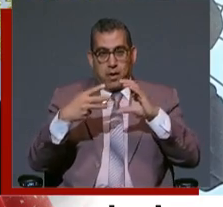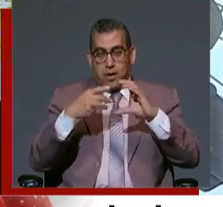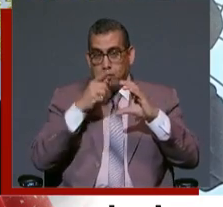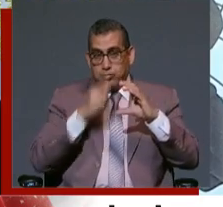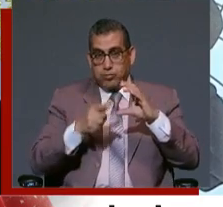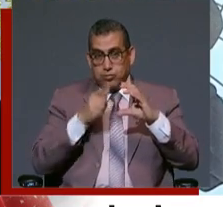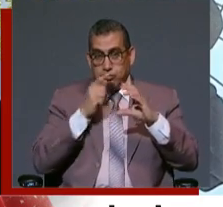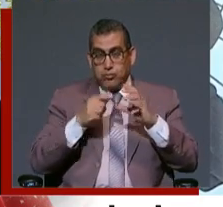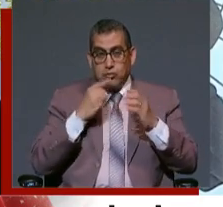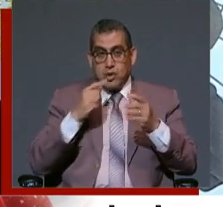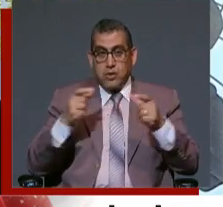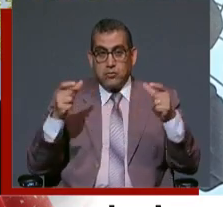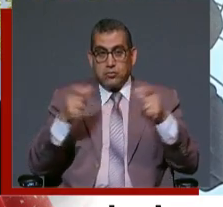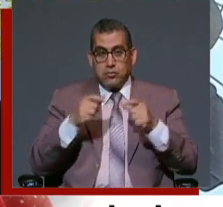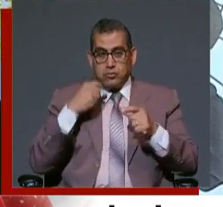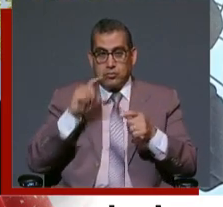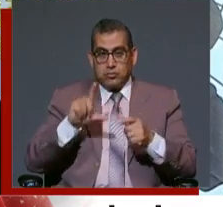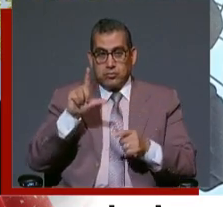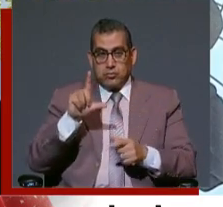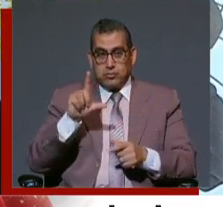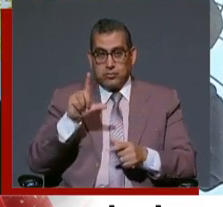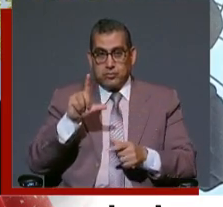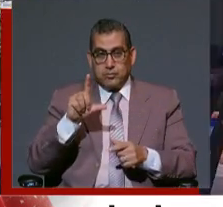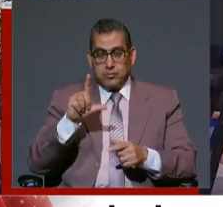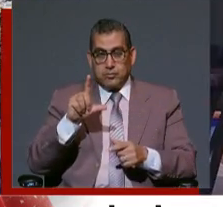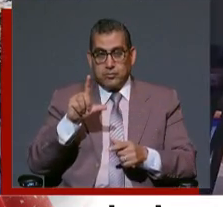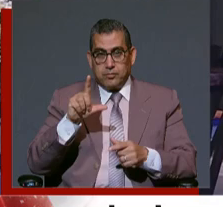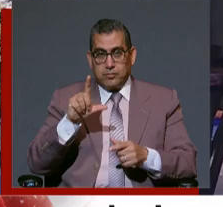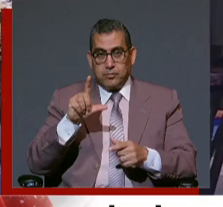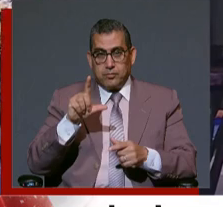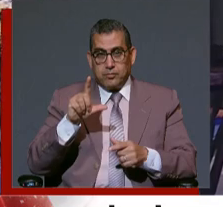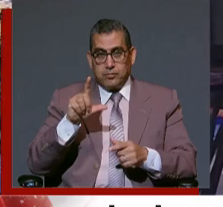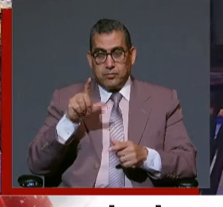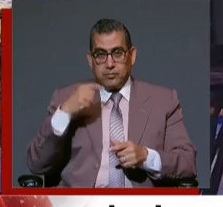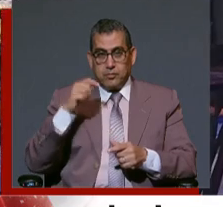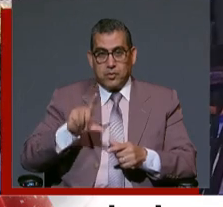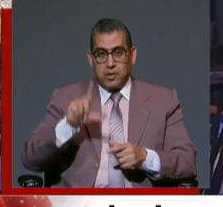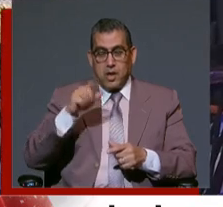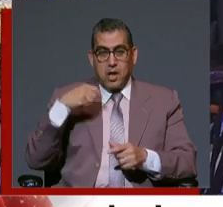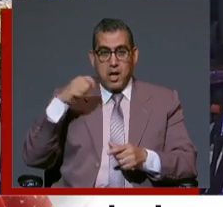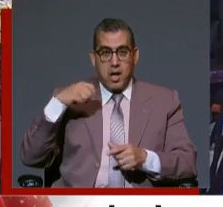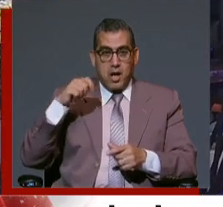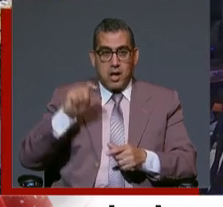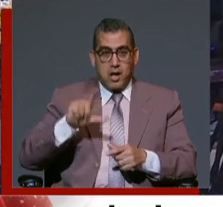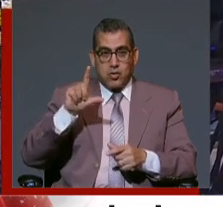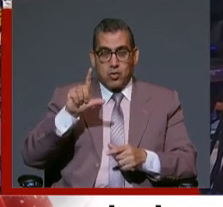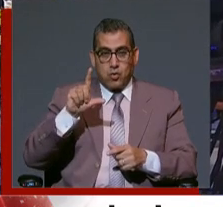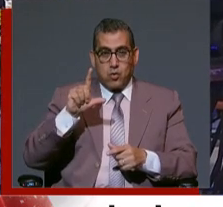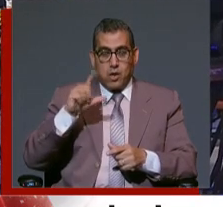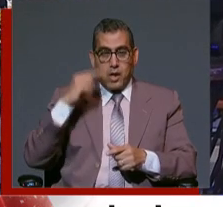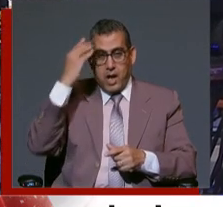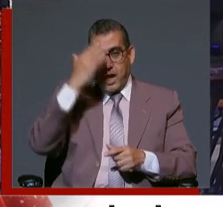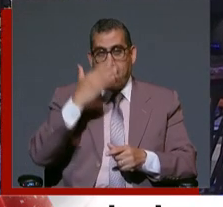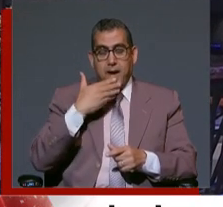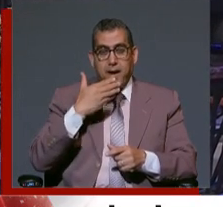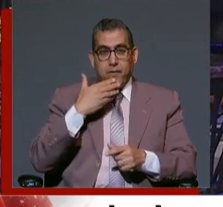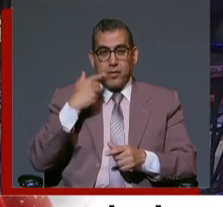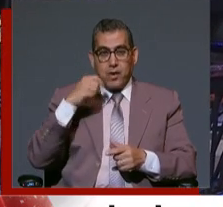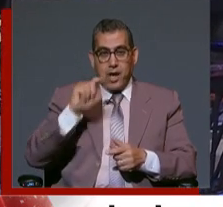السيد أميسين دامبوزو دانكابوا رئيس جمهورية زيمبابوي.